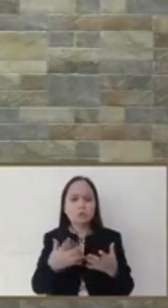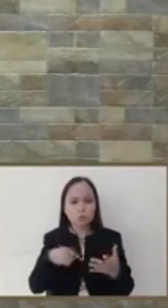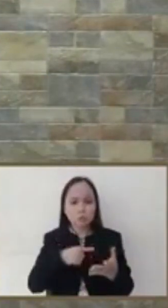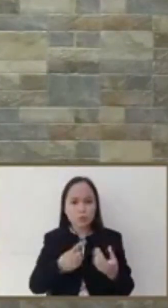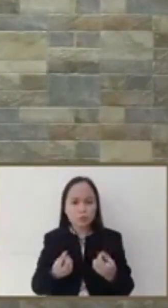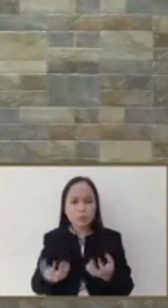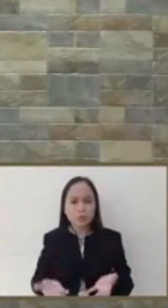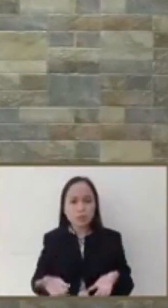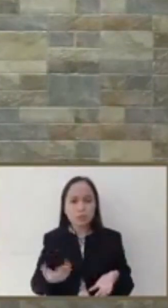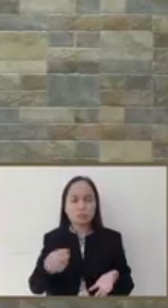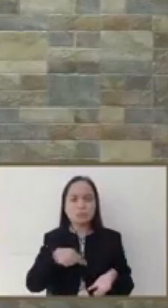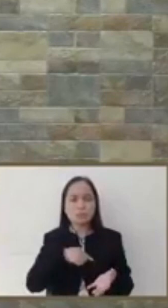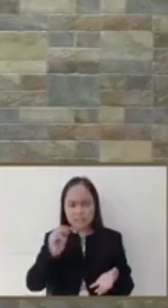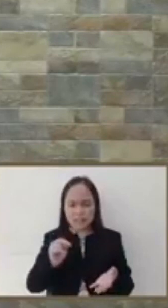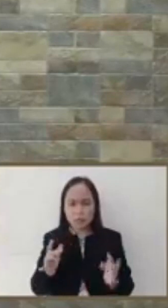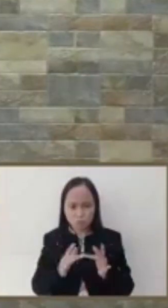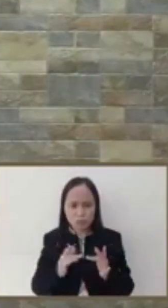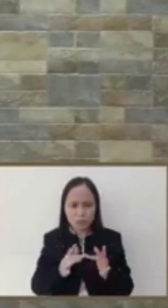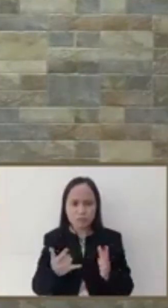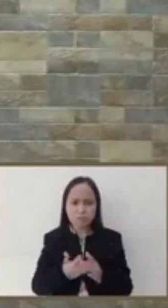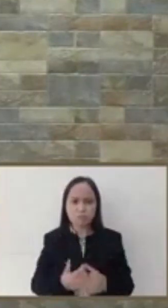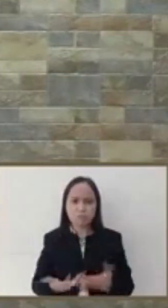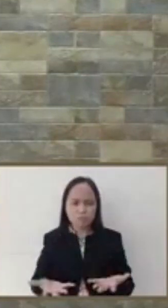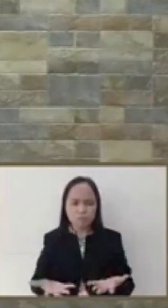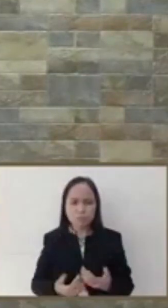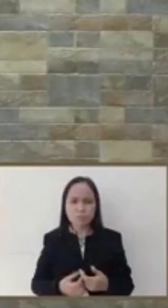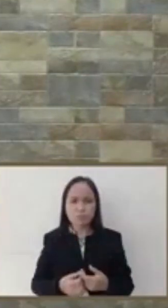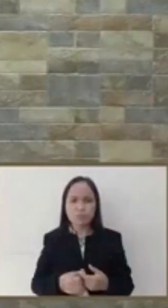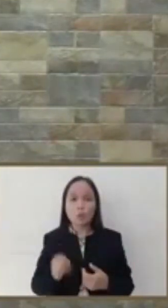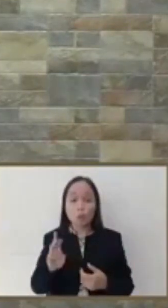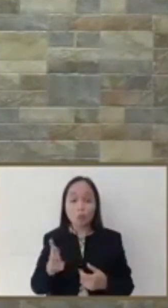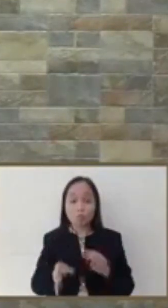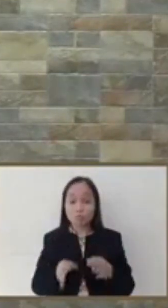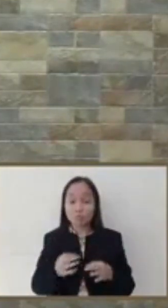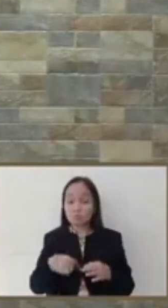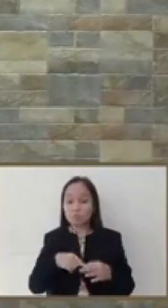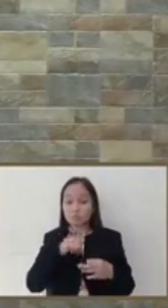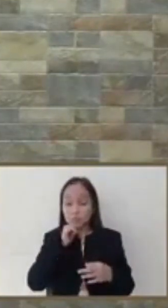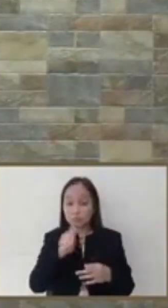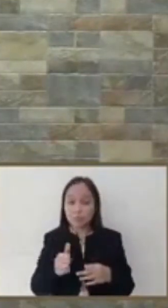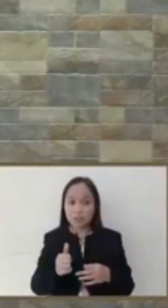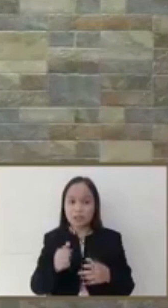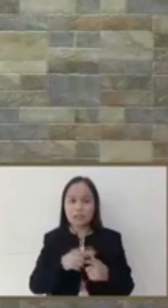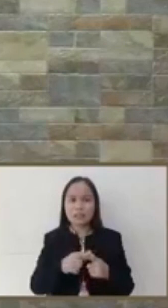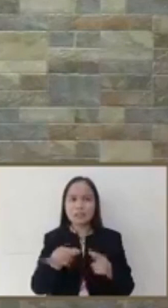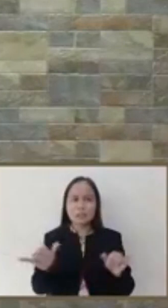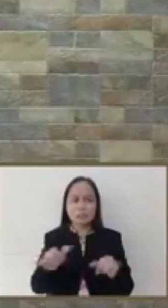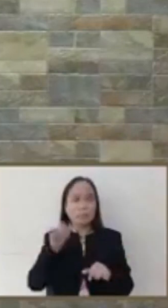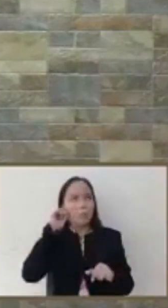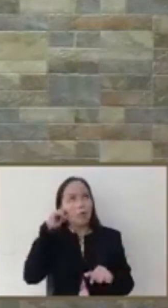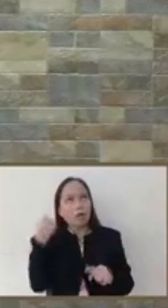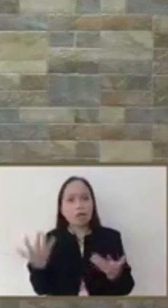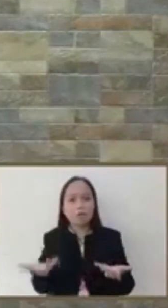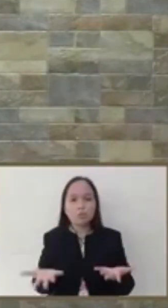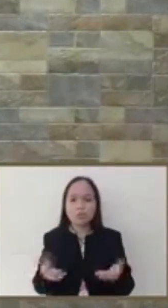natin, i-connect natin ang ating sarili doon. Or else, lahat ng ginagawa natin ay magiging tinkling cymbals lamang.